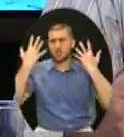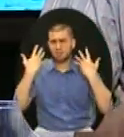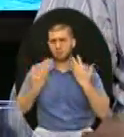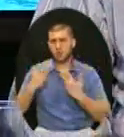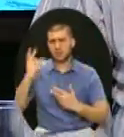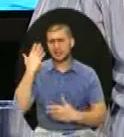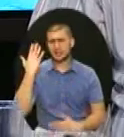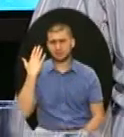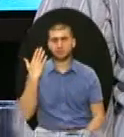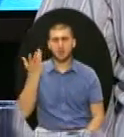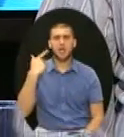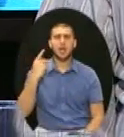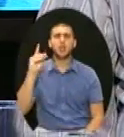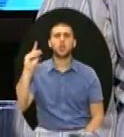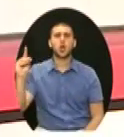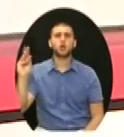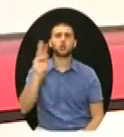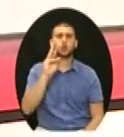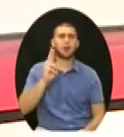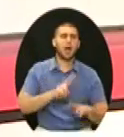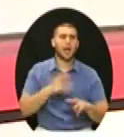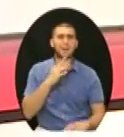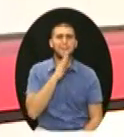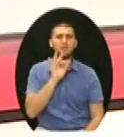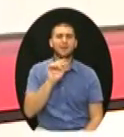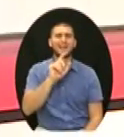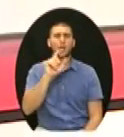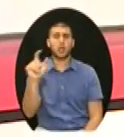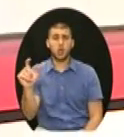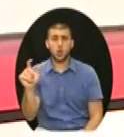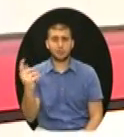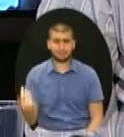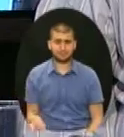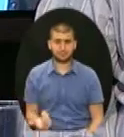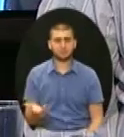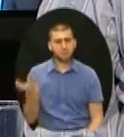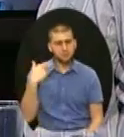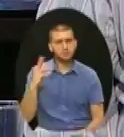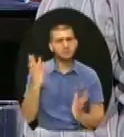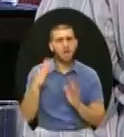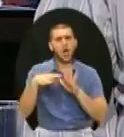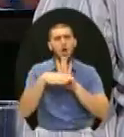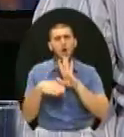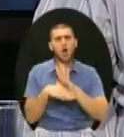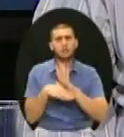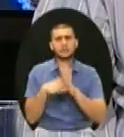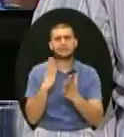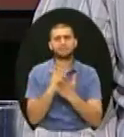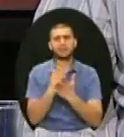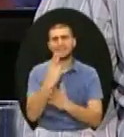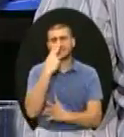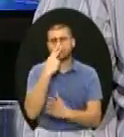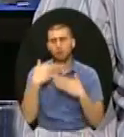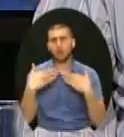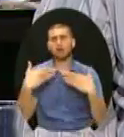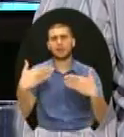אפילו, כשהיה דרור שטרום, ואז הייתה הבעיה של ידיעות אחרונות, היה גם איזה חוק שניסו